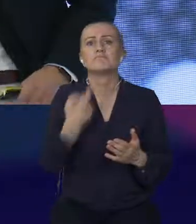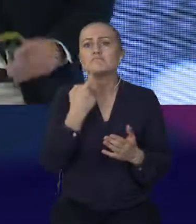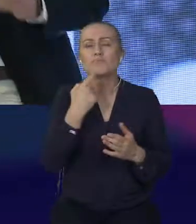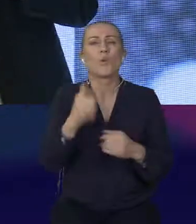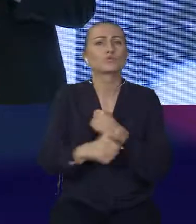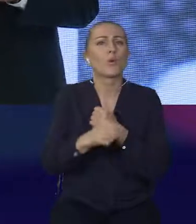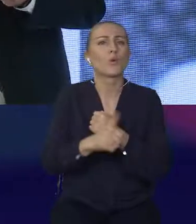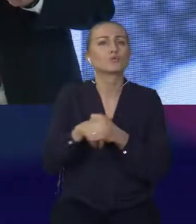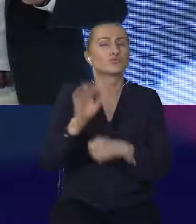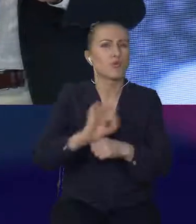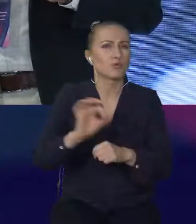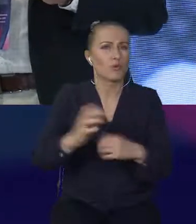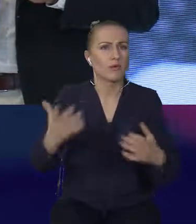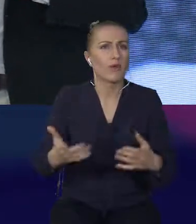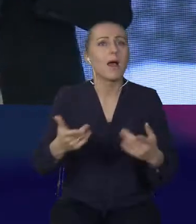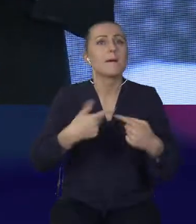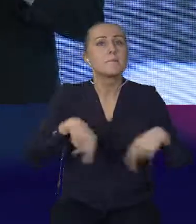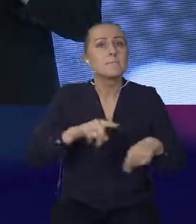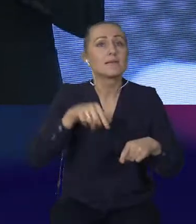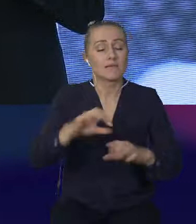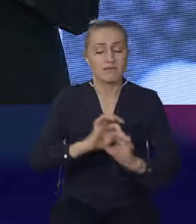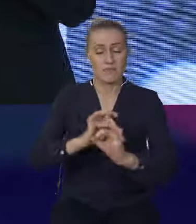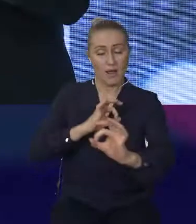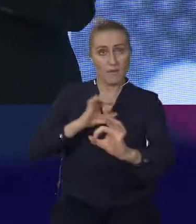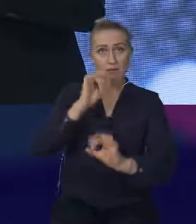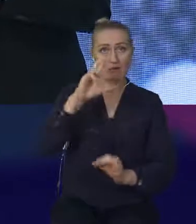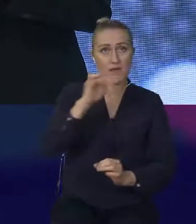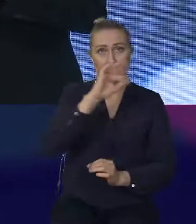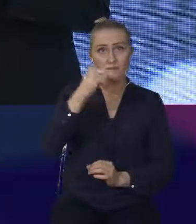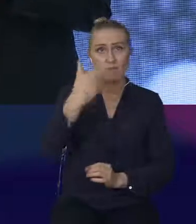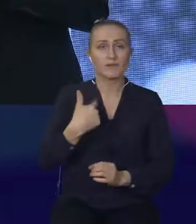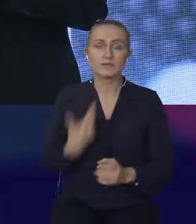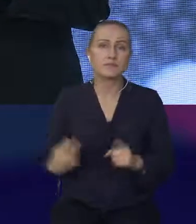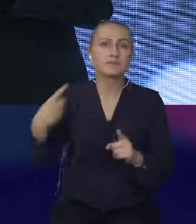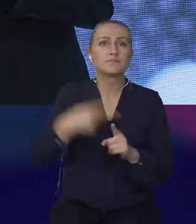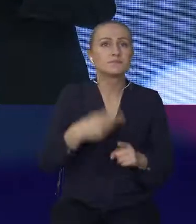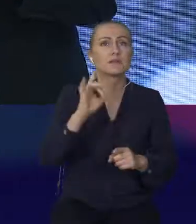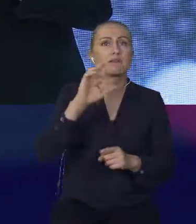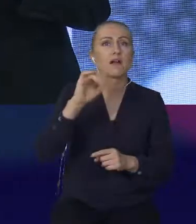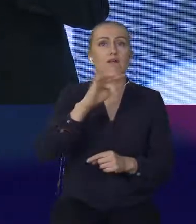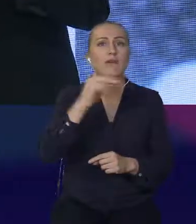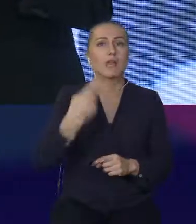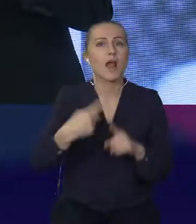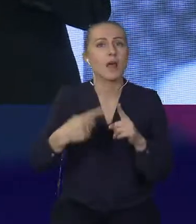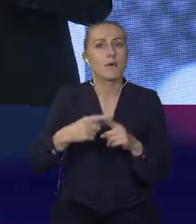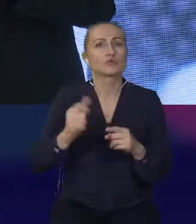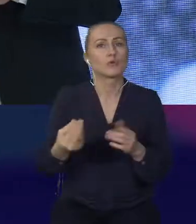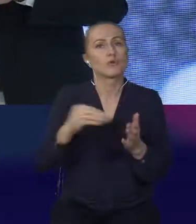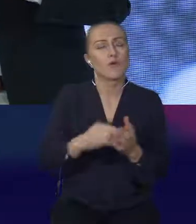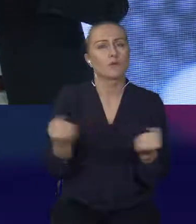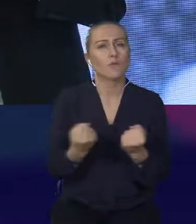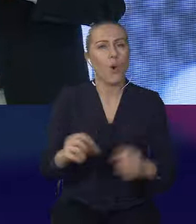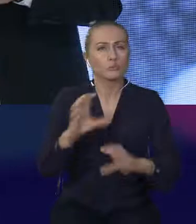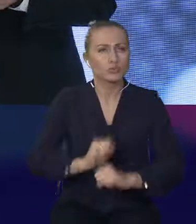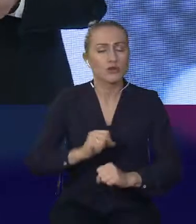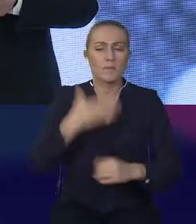Na czym polegał projekt? My chcieliśmy do naszej ramy grafenowej wprowadzić pewne elementy zbrojone grafenem, które umożliwią zwiększenie